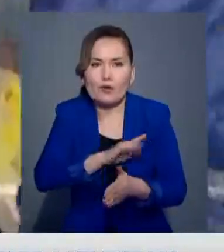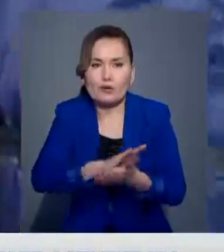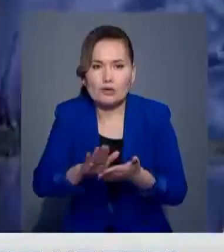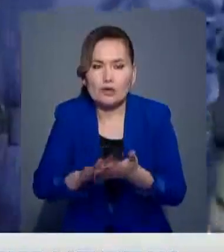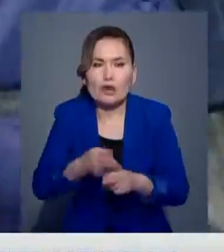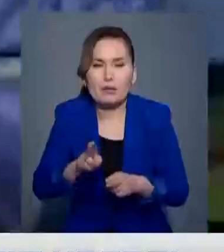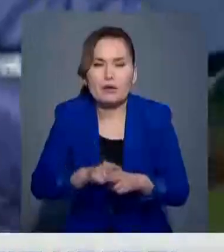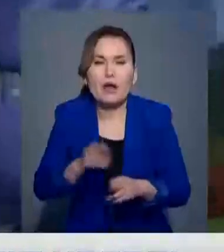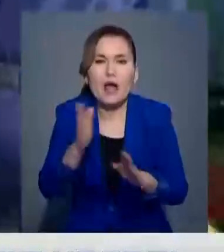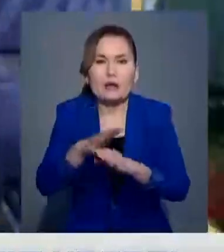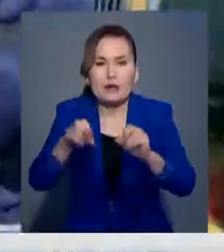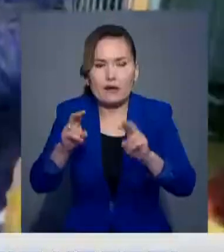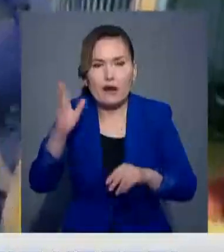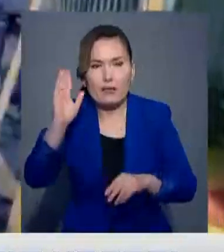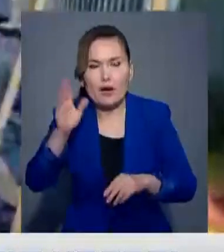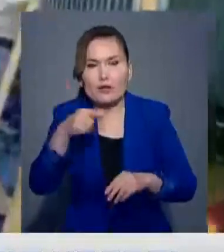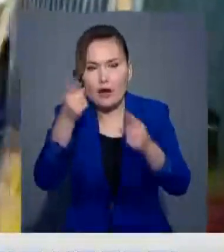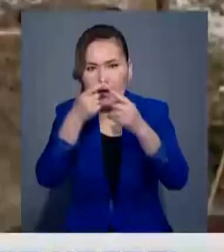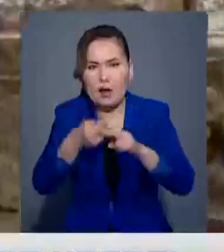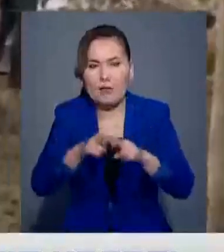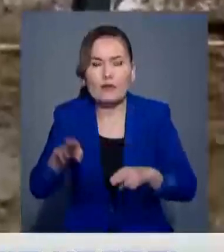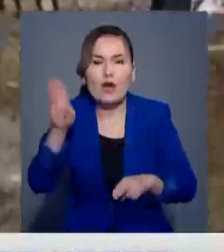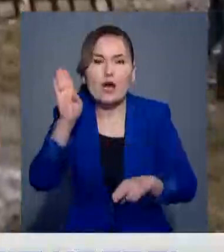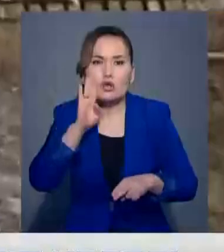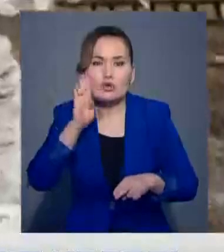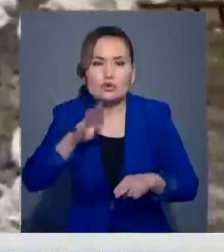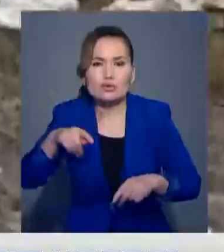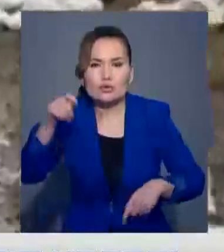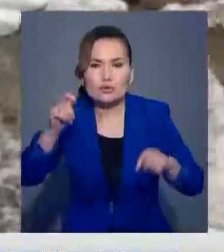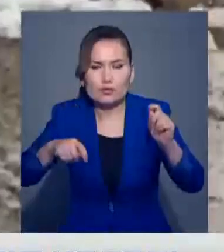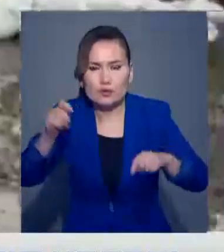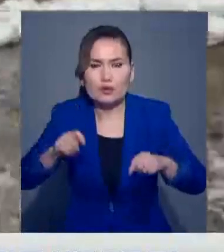жатыр. Ал синоптиктер алдағы күндері аймақта жауын-шашын болады, дейді.